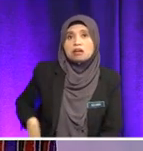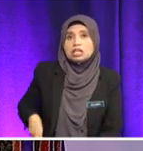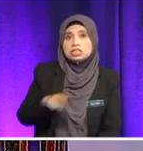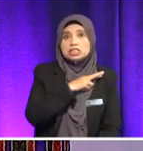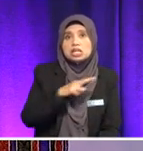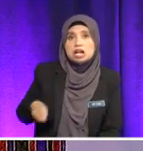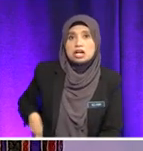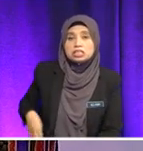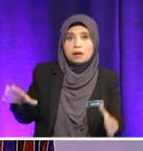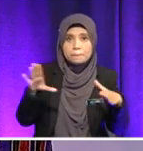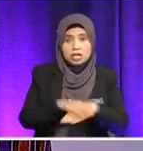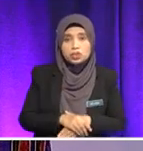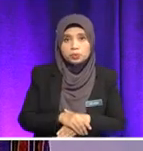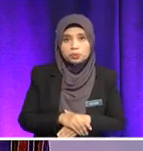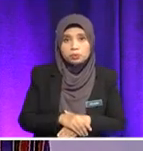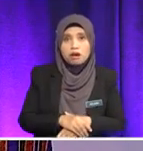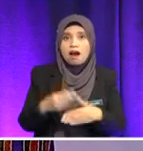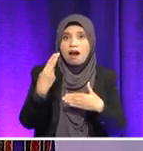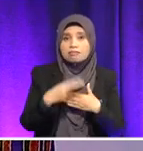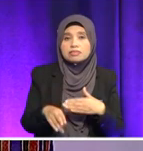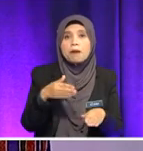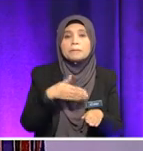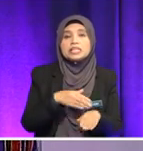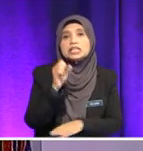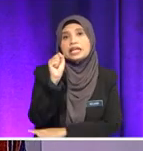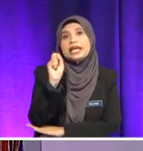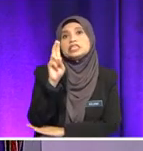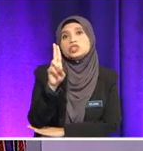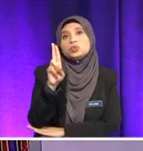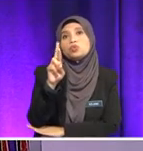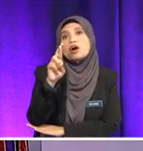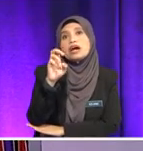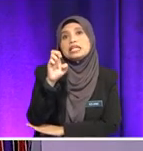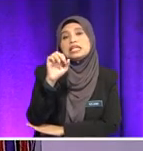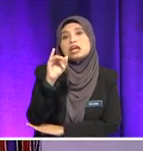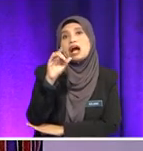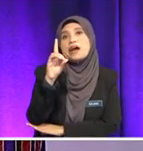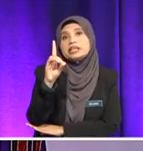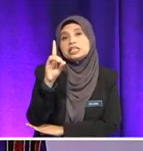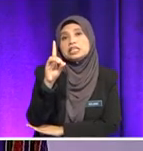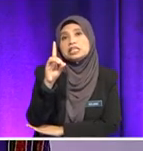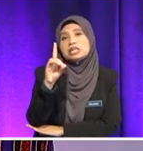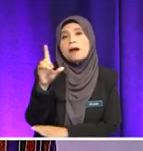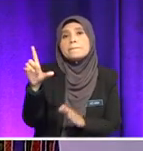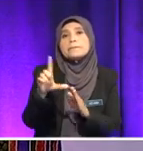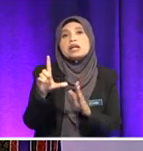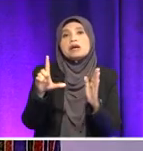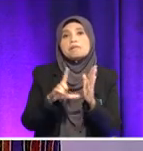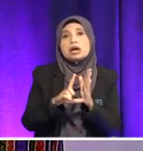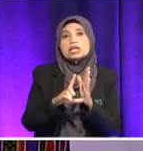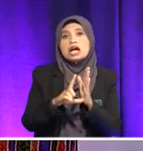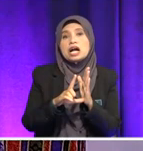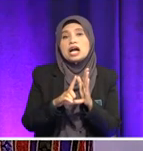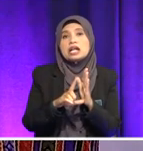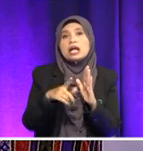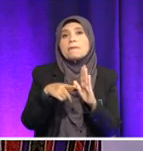mantap kepada siapa Ah suruh Anjaya RI ataupun Surya perlembagaan persekutuan